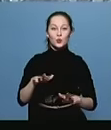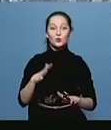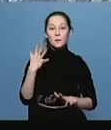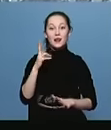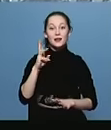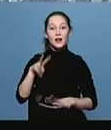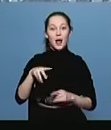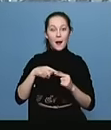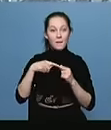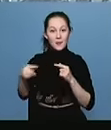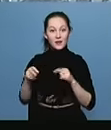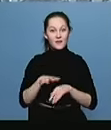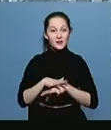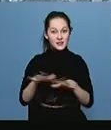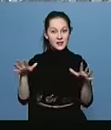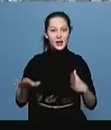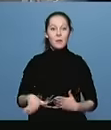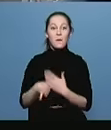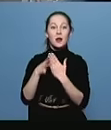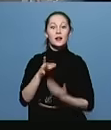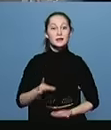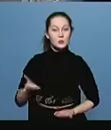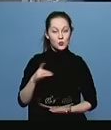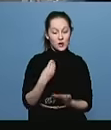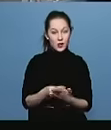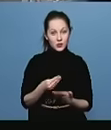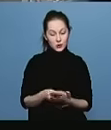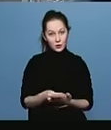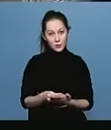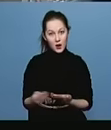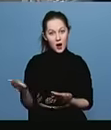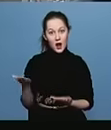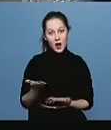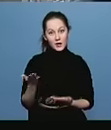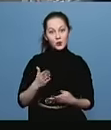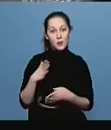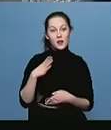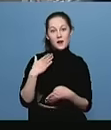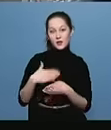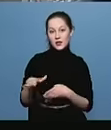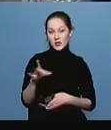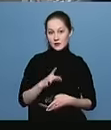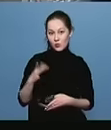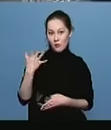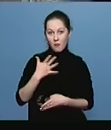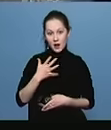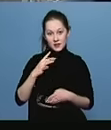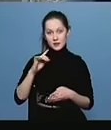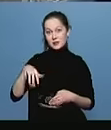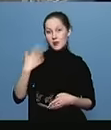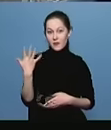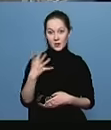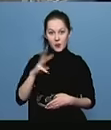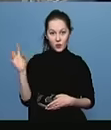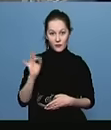километров распределительных сетей. Помогла республика. Сумма, которая была выделена республикой, 5,5 миллионов рублей. С